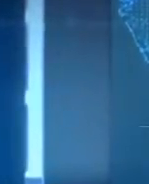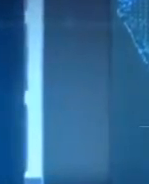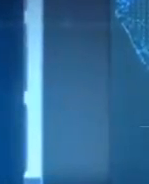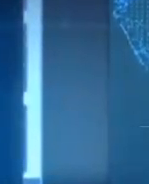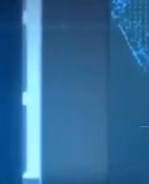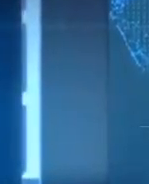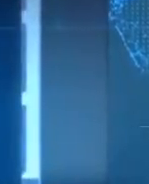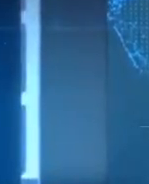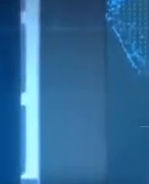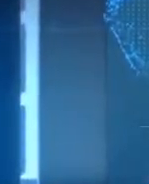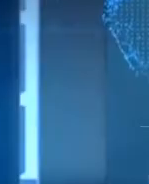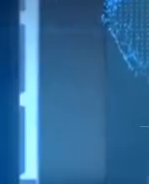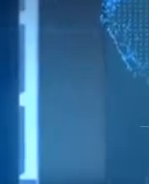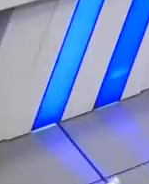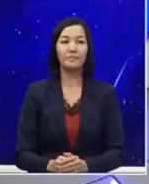Жетісу арнасы.